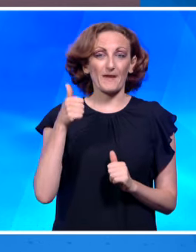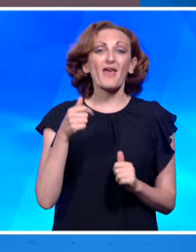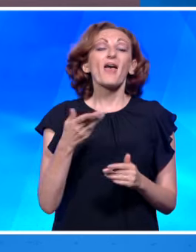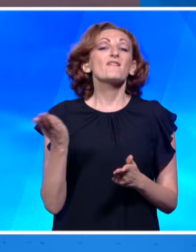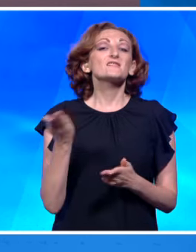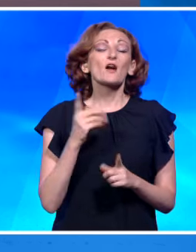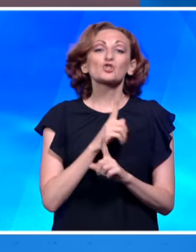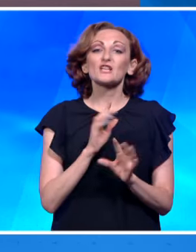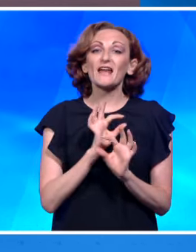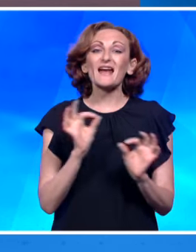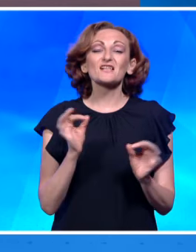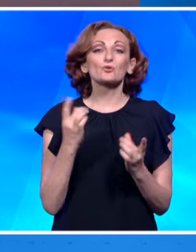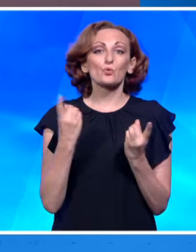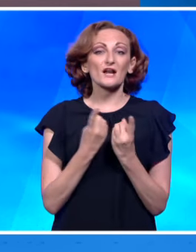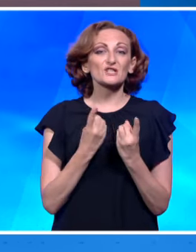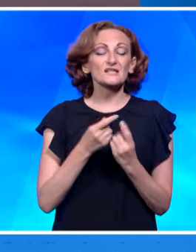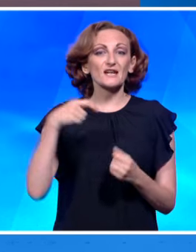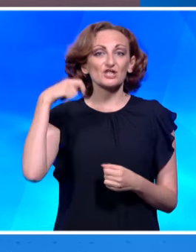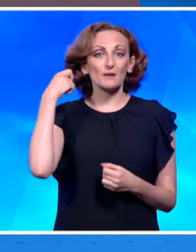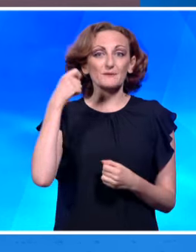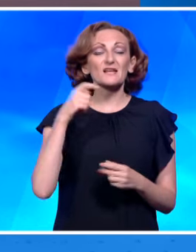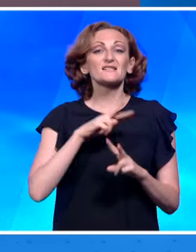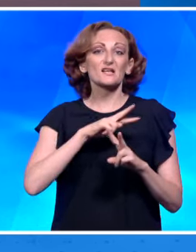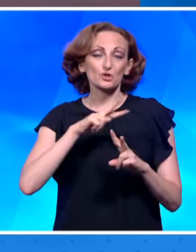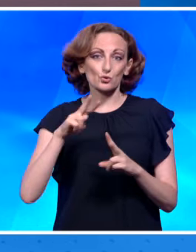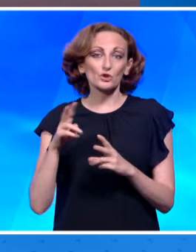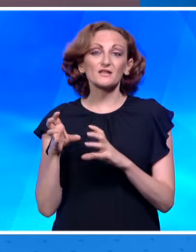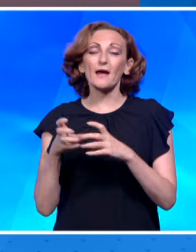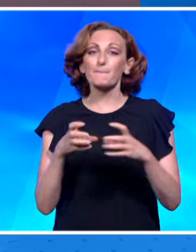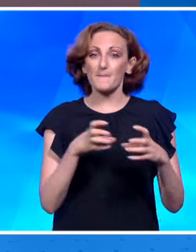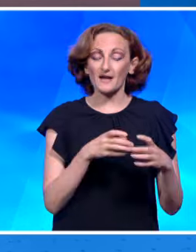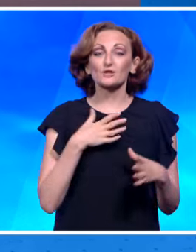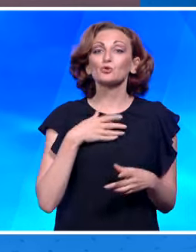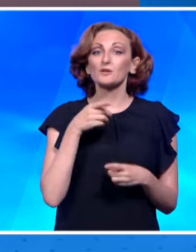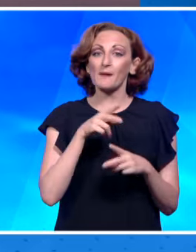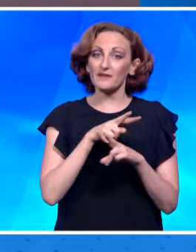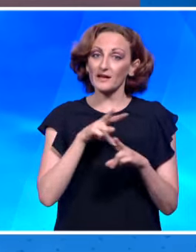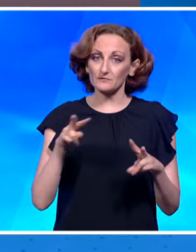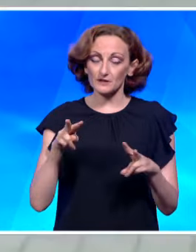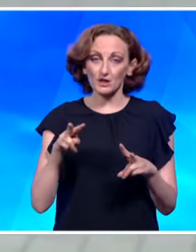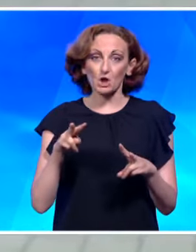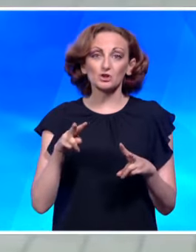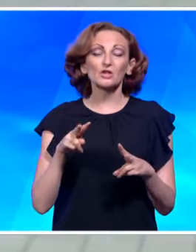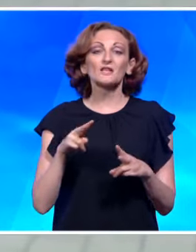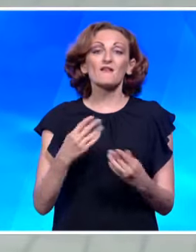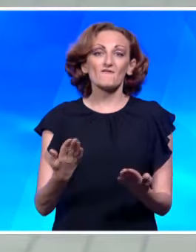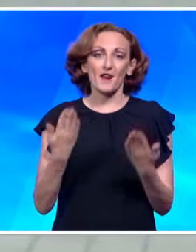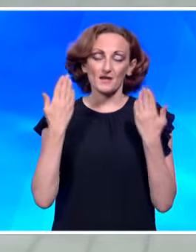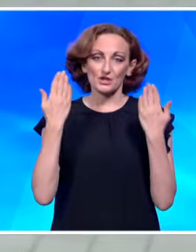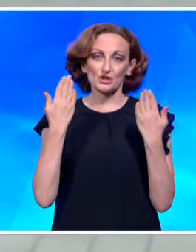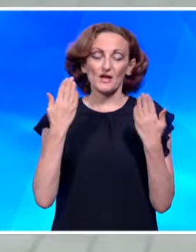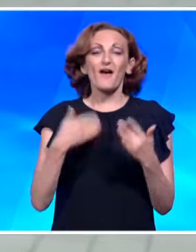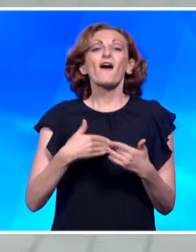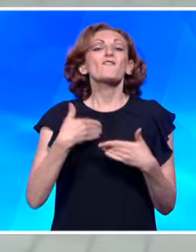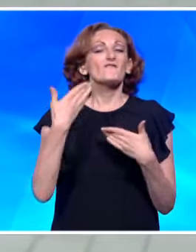ясно кога ще бъдат срещите на президента с останалите формации от Има такъв народ и от Величие. Веднага след